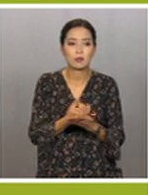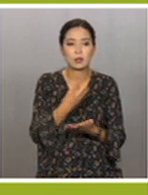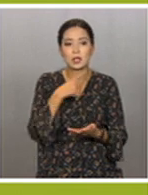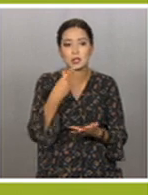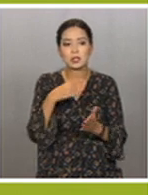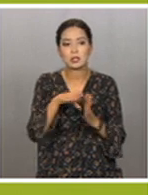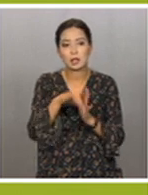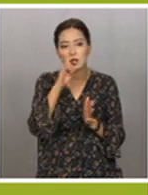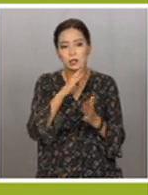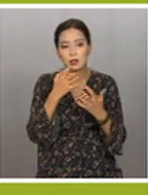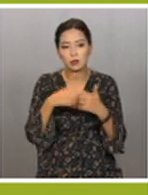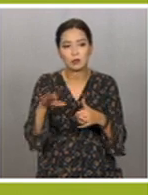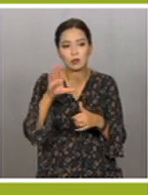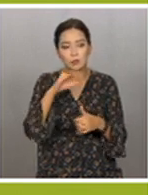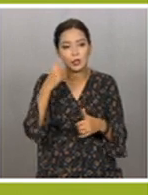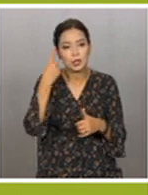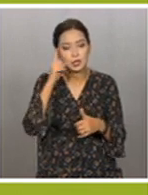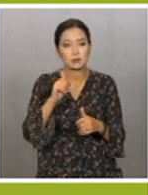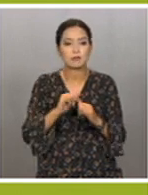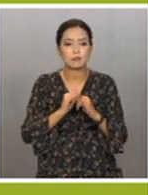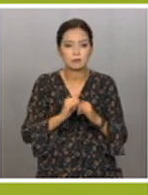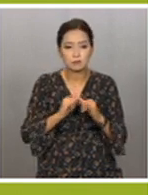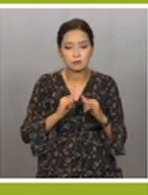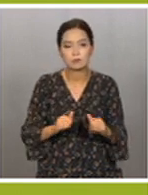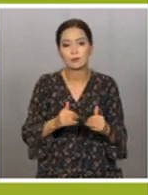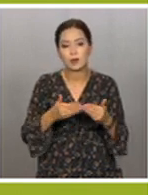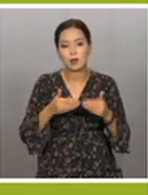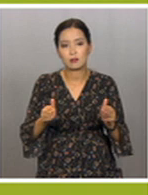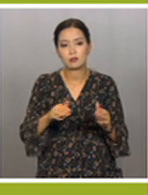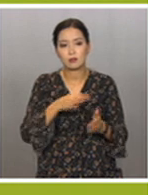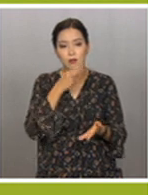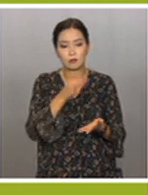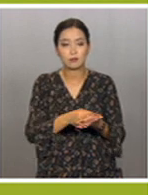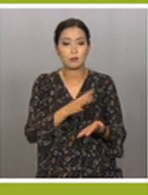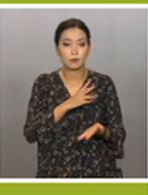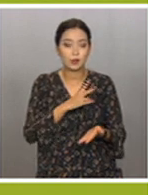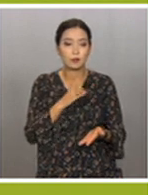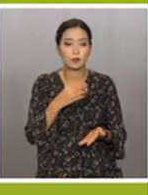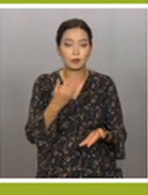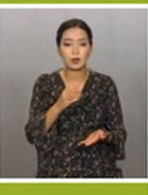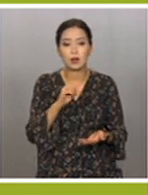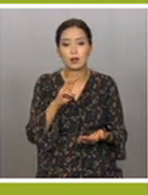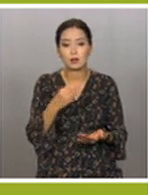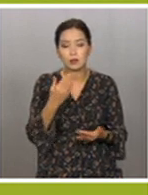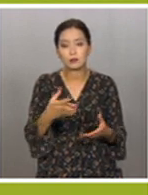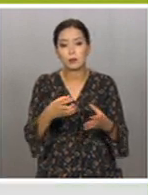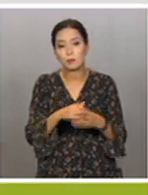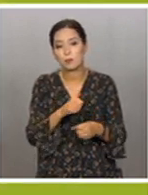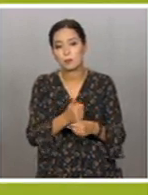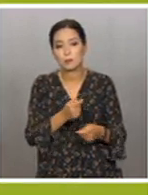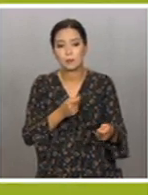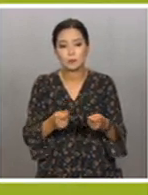идеясын алға тартам» деген мақсатын ашық айтты. Алайда Алаш автономиясының басшылары